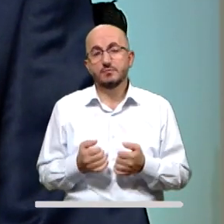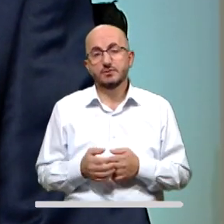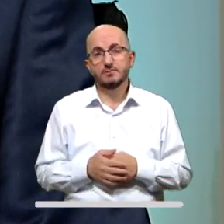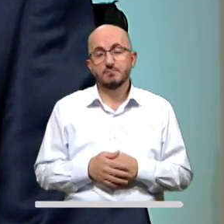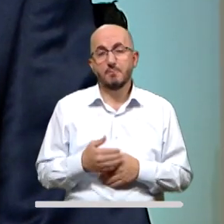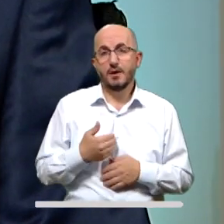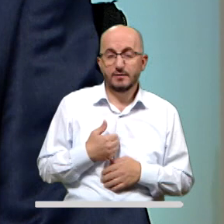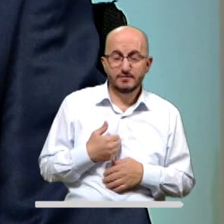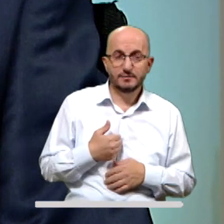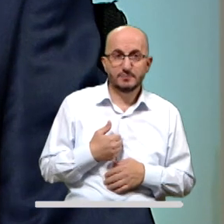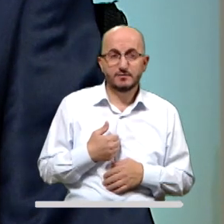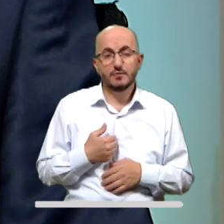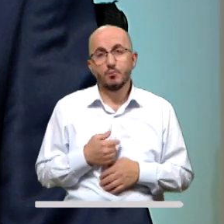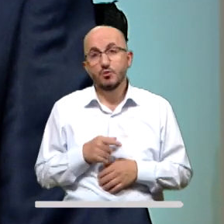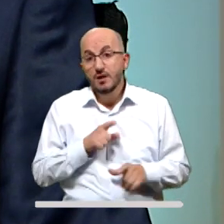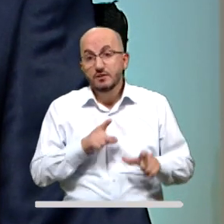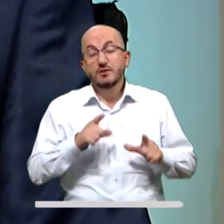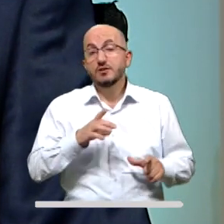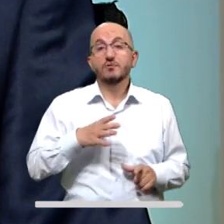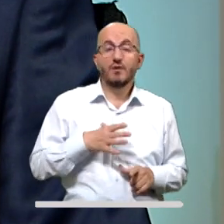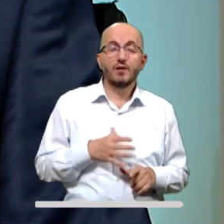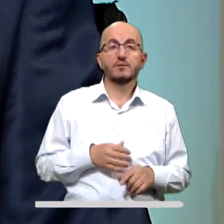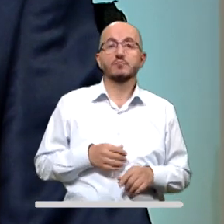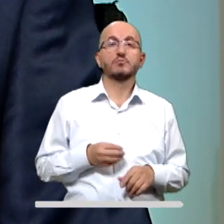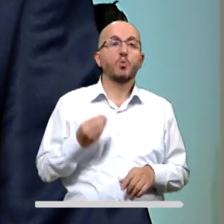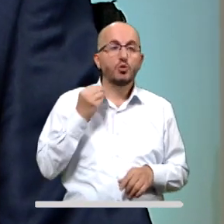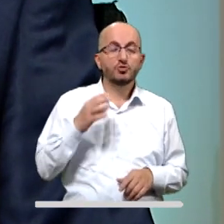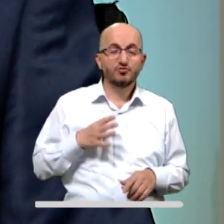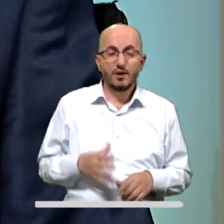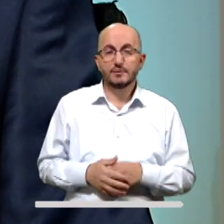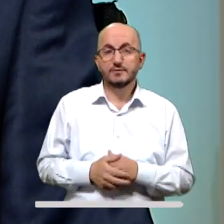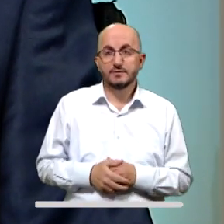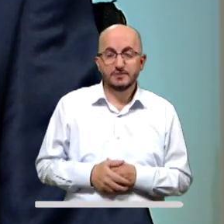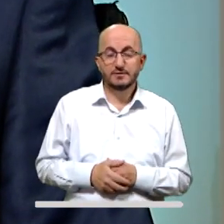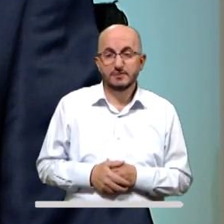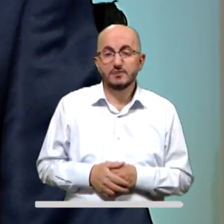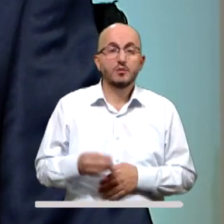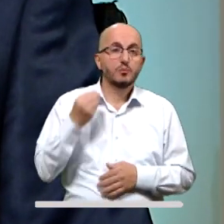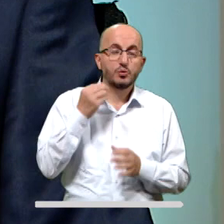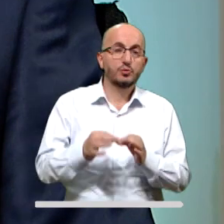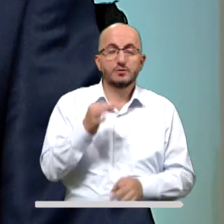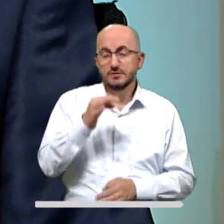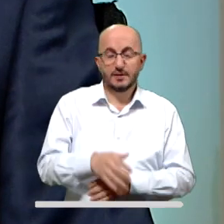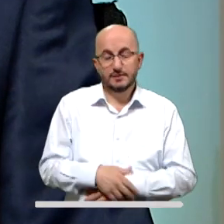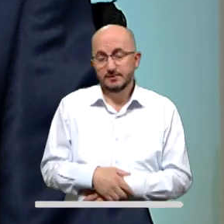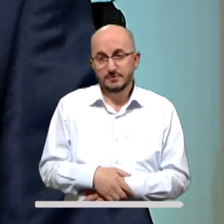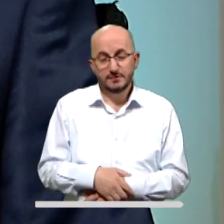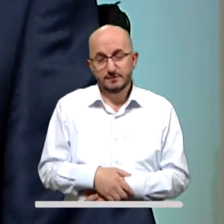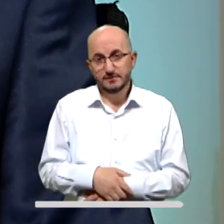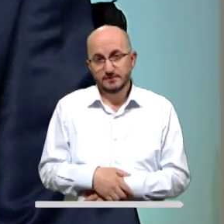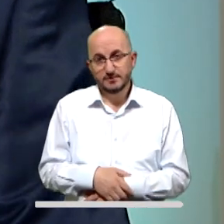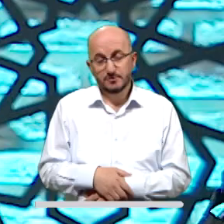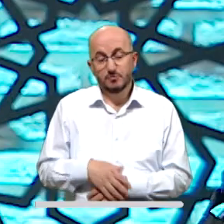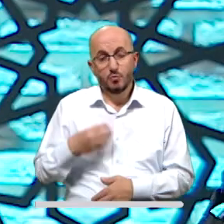Diyor ki ben buna ihtiyacım var. Borcum var diyor. Borcum var diyor. Borçlu insan zaten